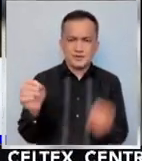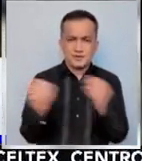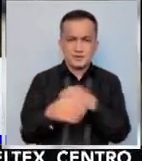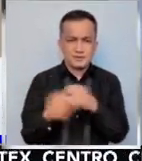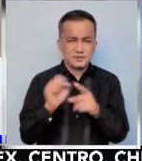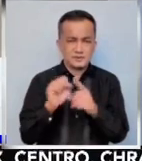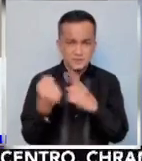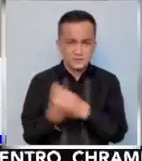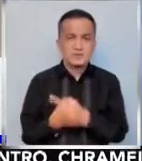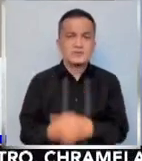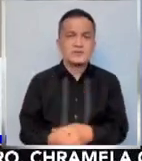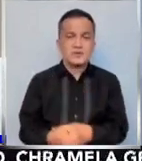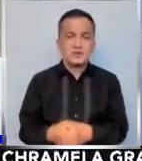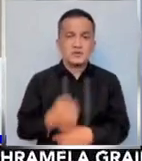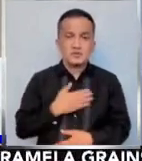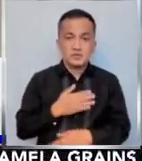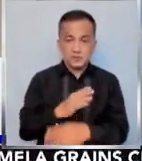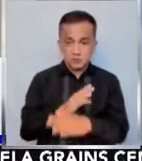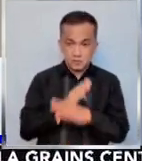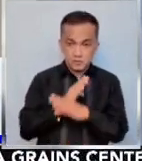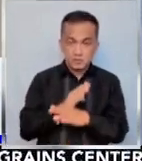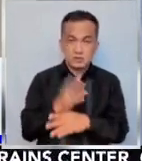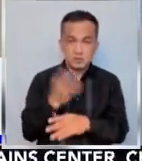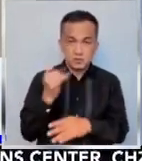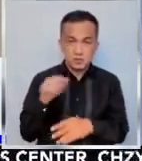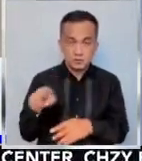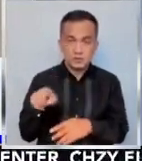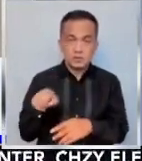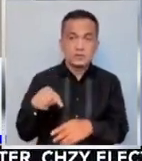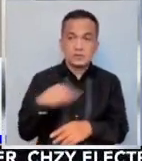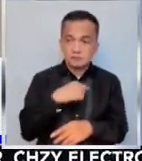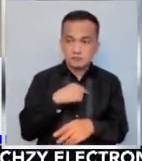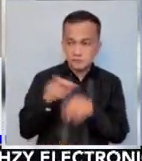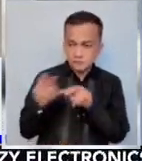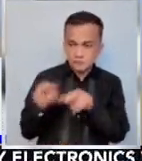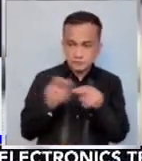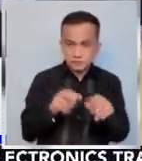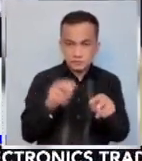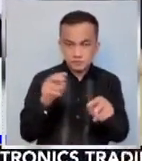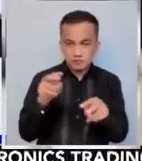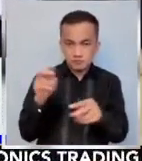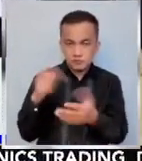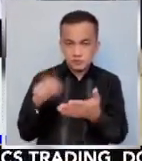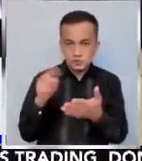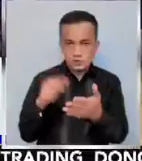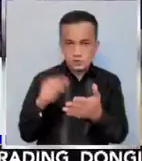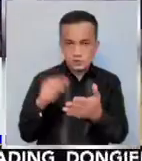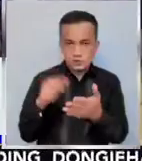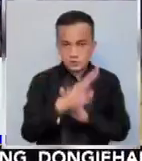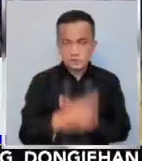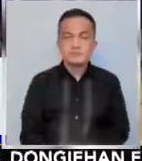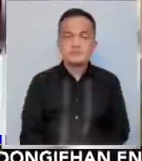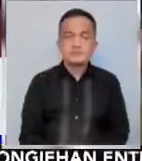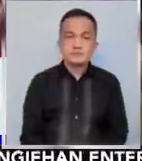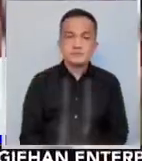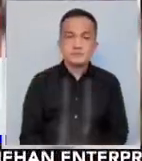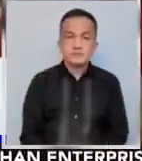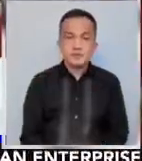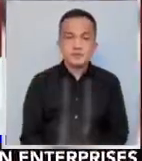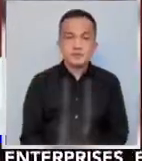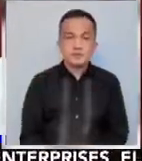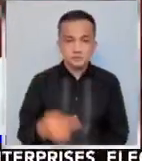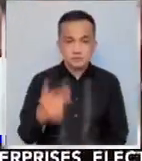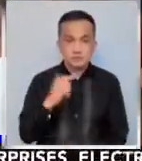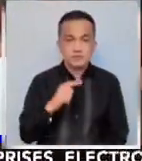nating iwasan talaga, and that's why we are closely monitoring, is yung pagkakaroon ng surge. Kaya todo ang pag-iingat ngayon ng mga